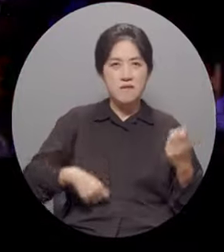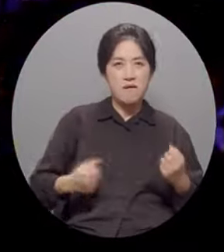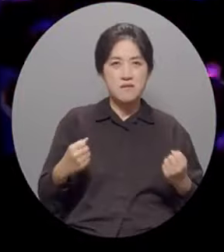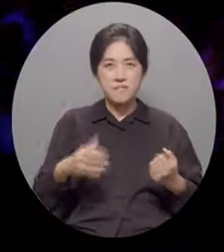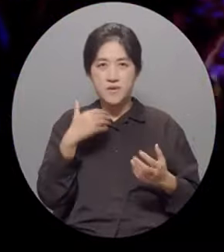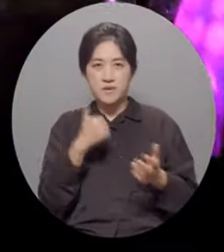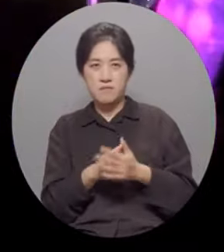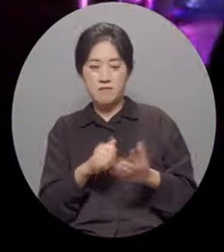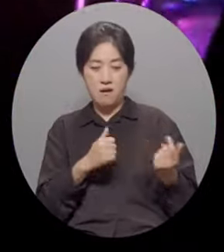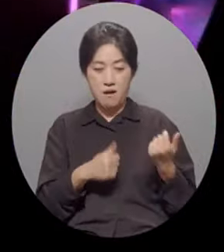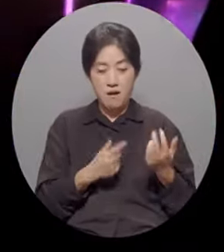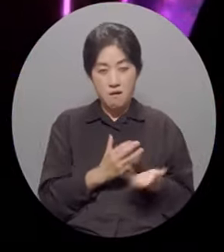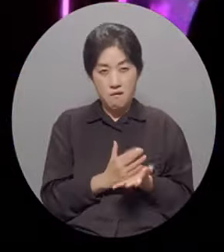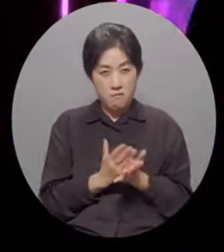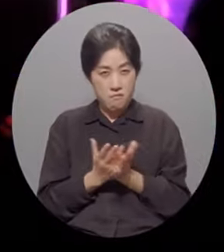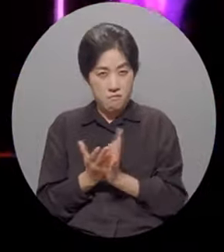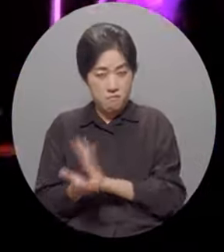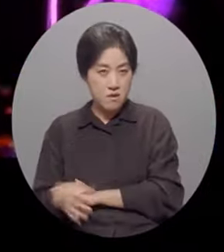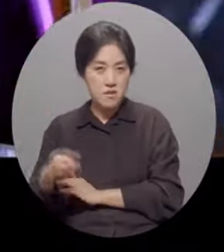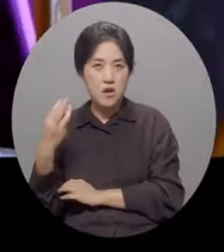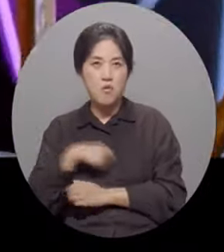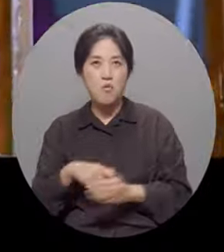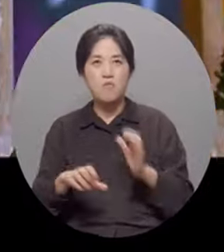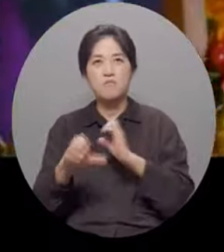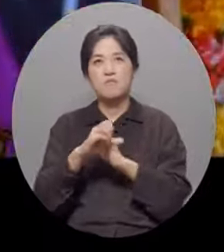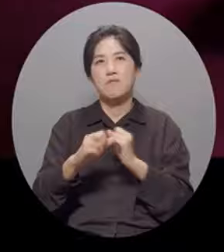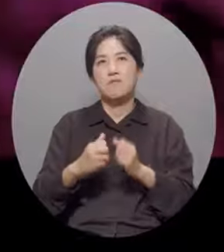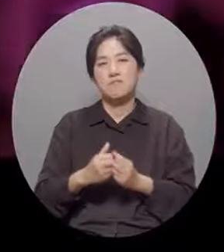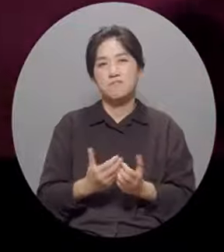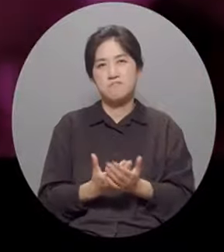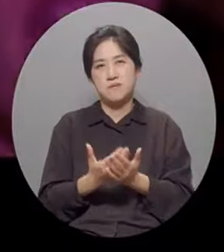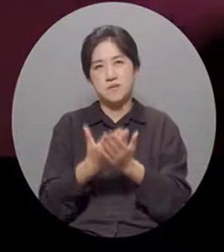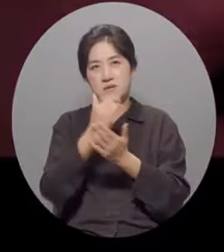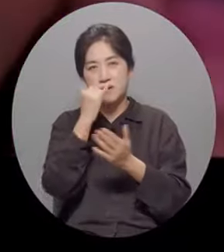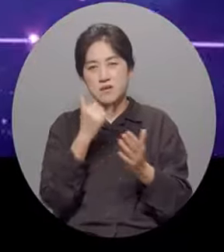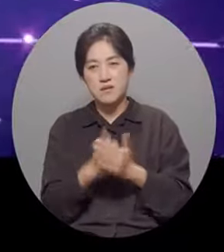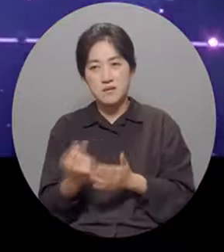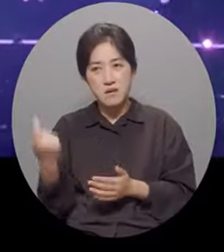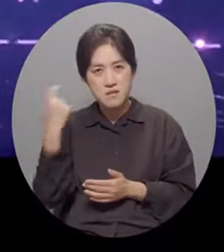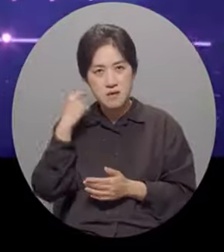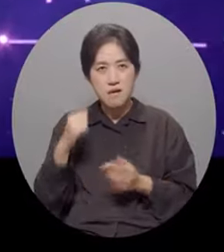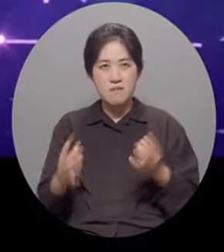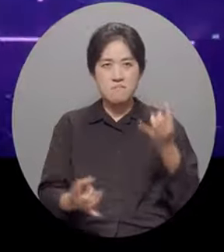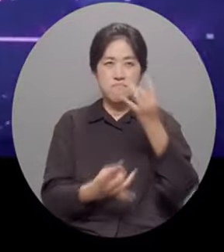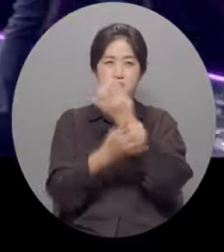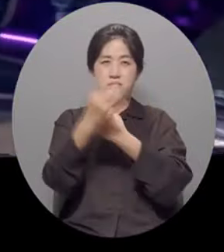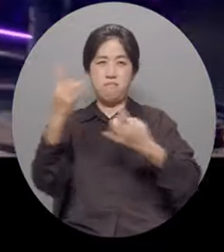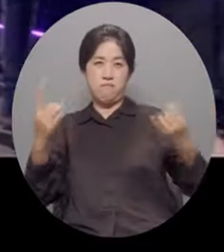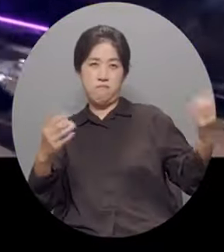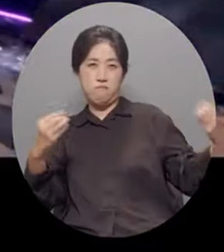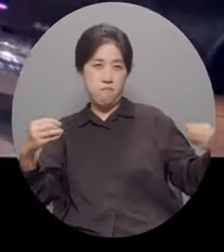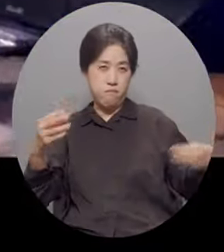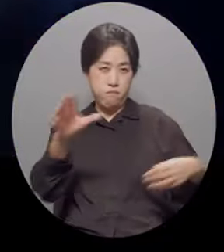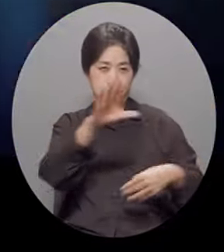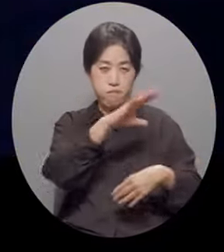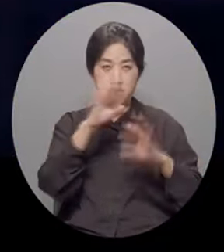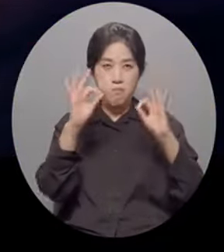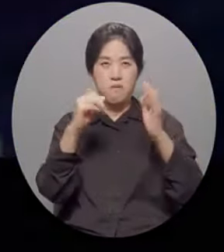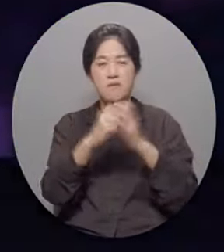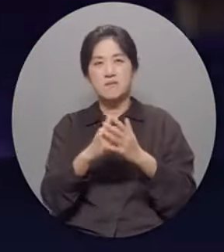다양한 악기 구성으로 록의 지평을 넓혔고 귀에 꽂히는 멜로디의 화려한 무대 연출로 대중성까지